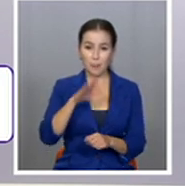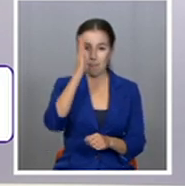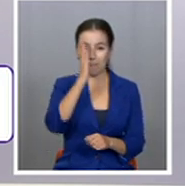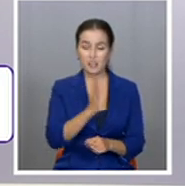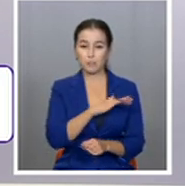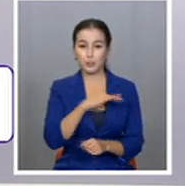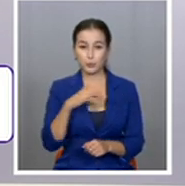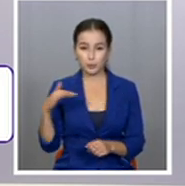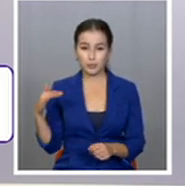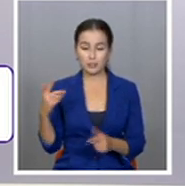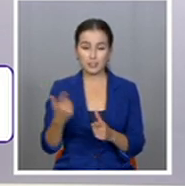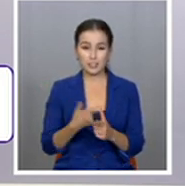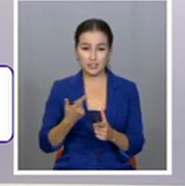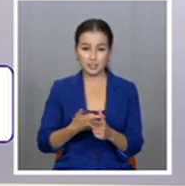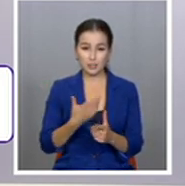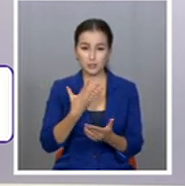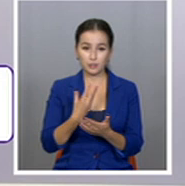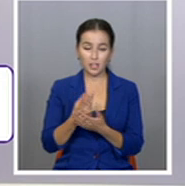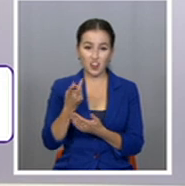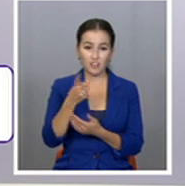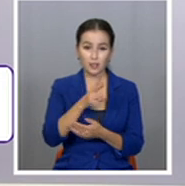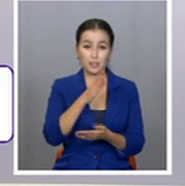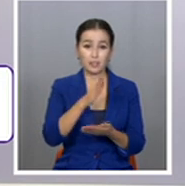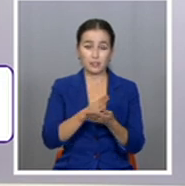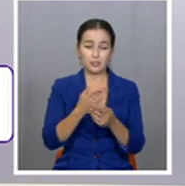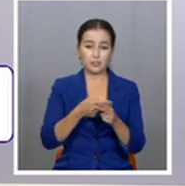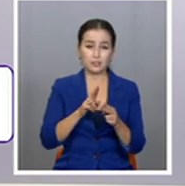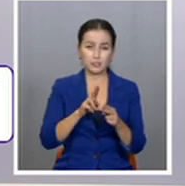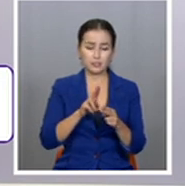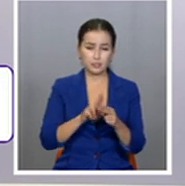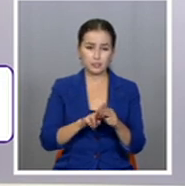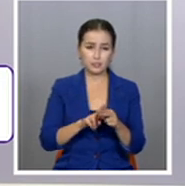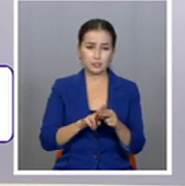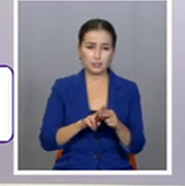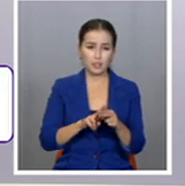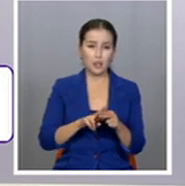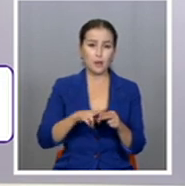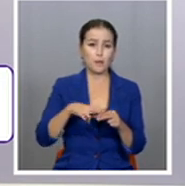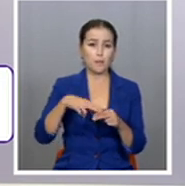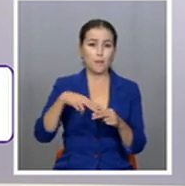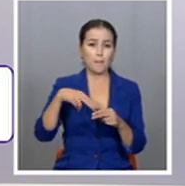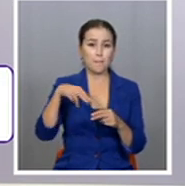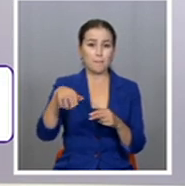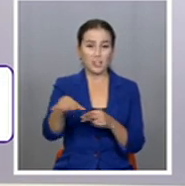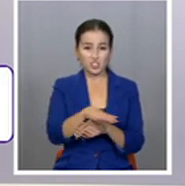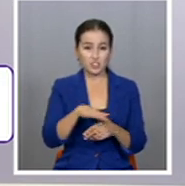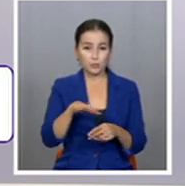қиылысқан екі түзуге перпендикуляр болса, онда ол жазықтықтың өзіне де перпендикуляр болады.